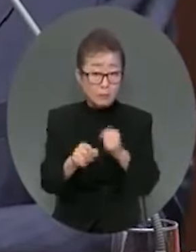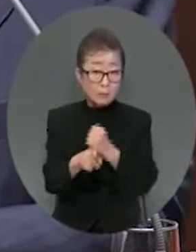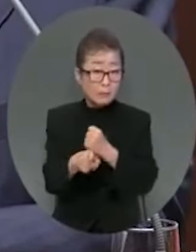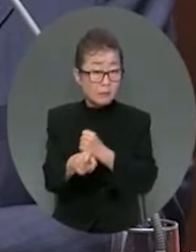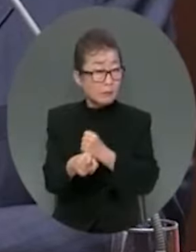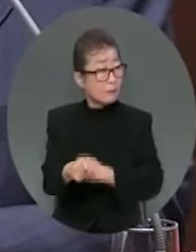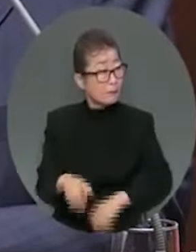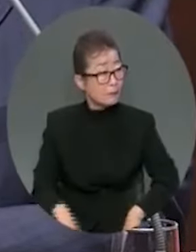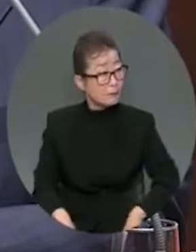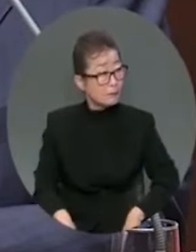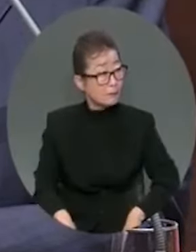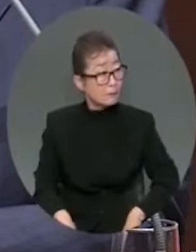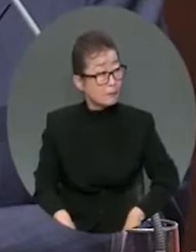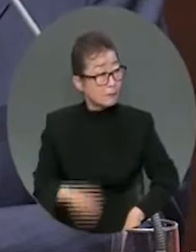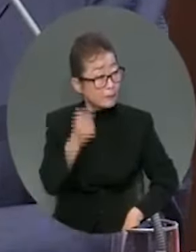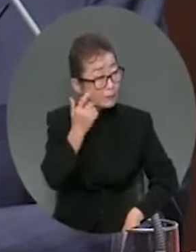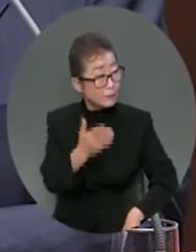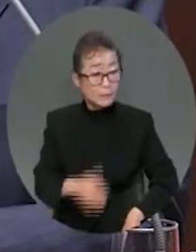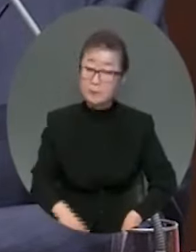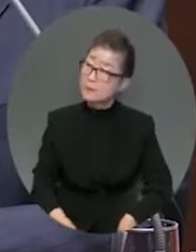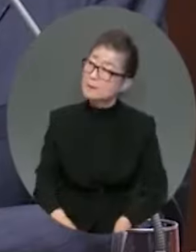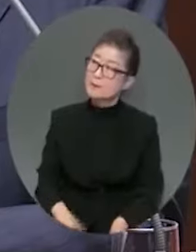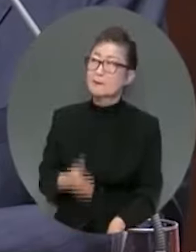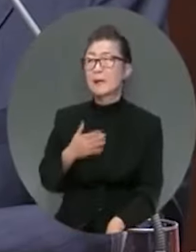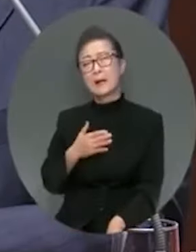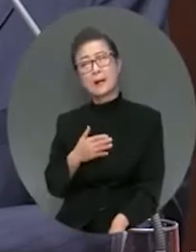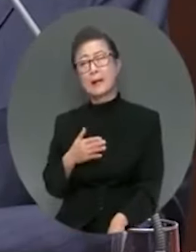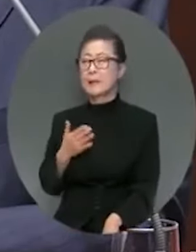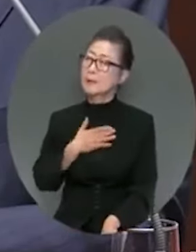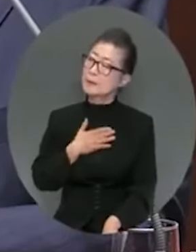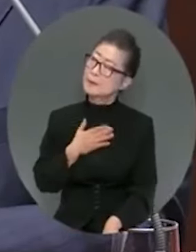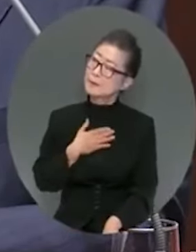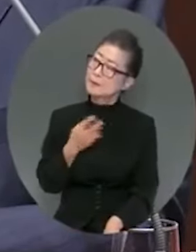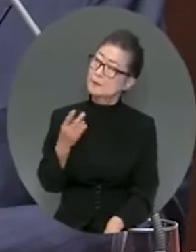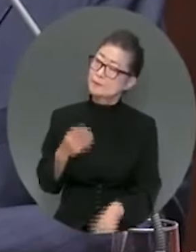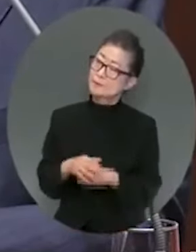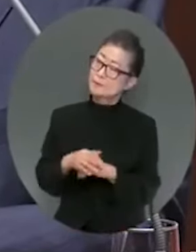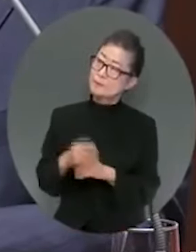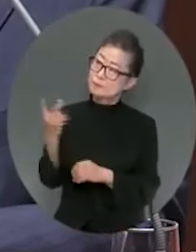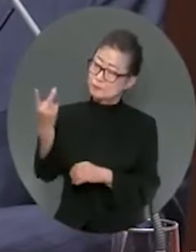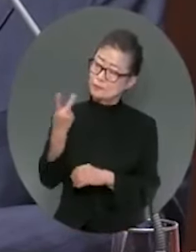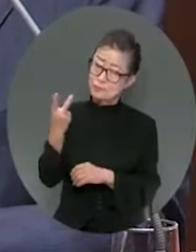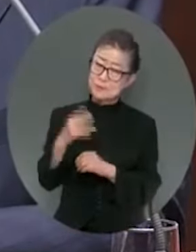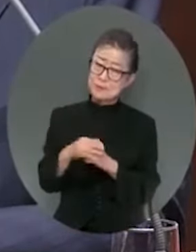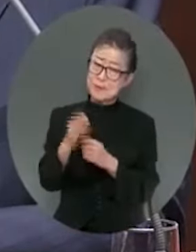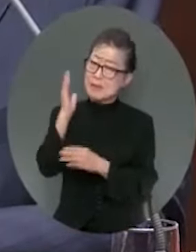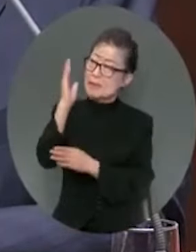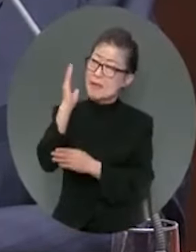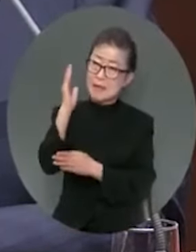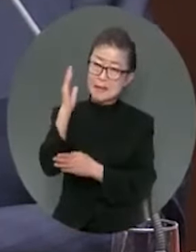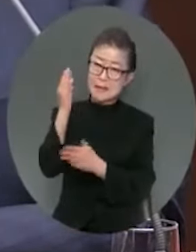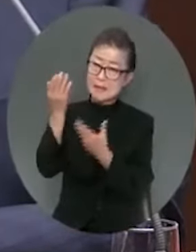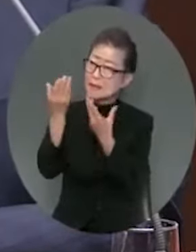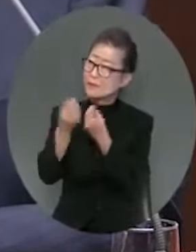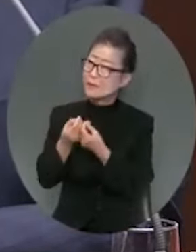저는 의원님과 저는 그런 얘기를 할 정도의 관계는 아니라고 생각합니다. 네. 그렇게 말씀하셔야 총리